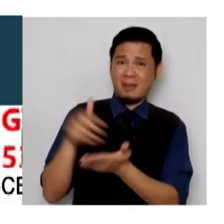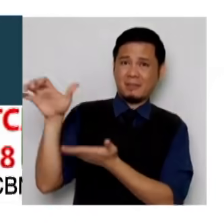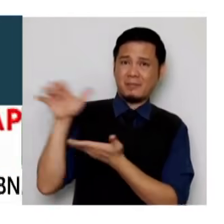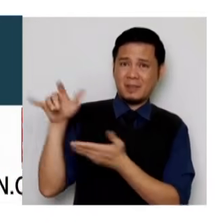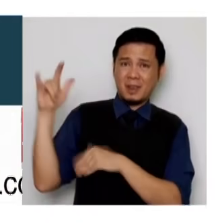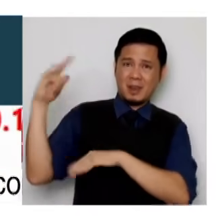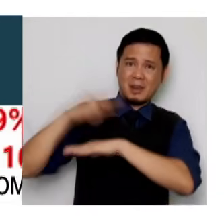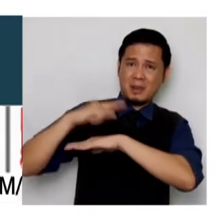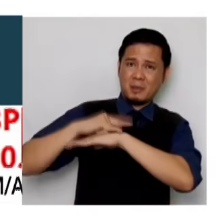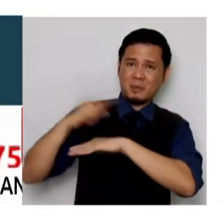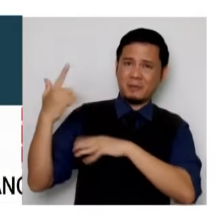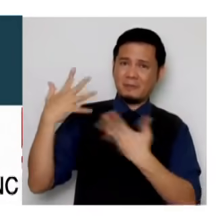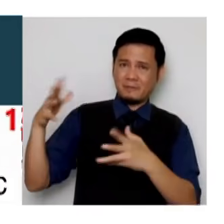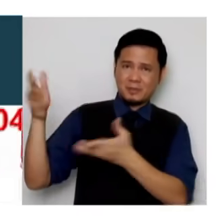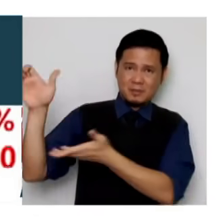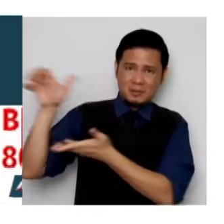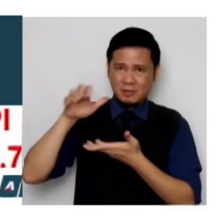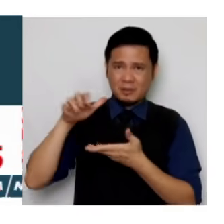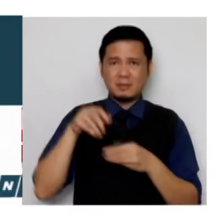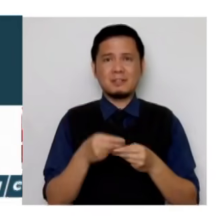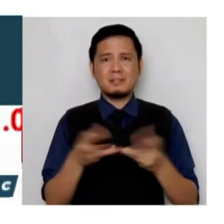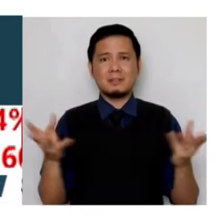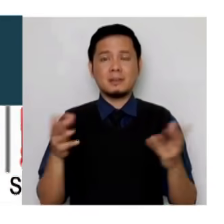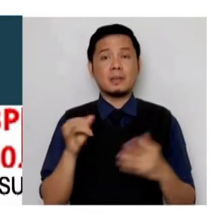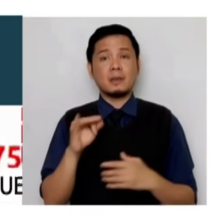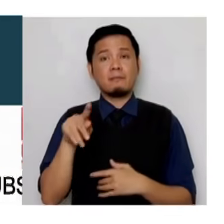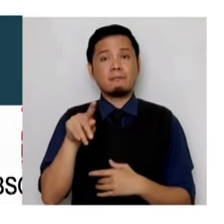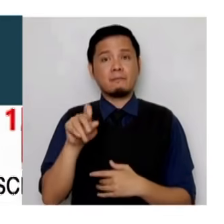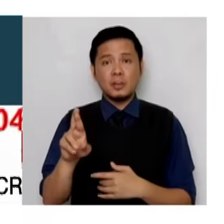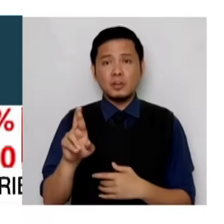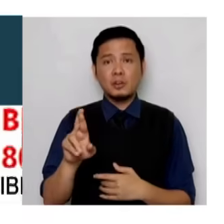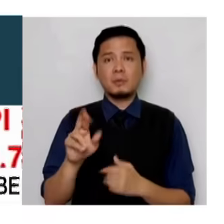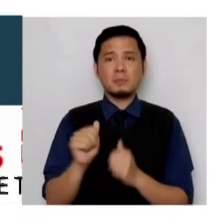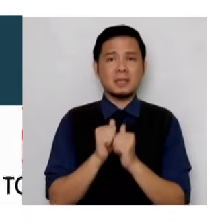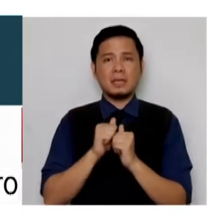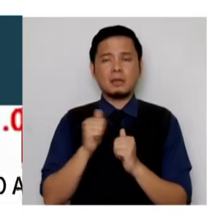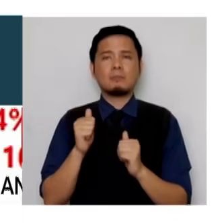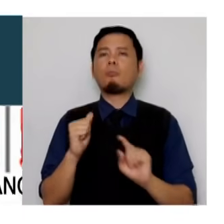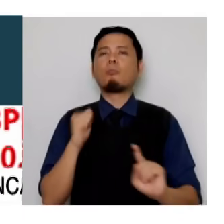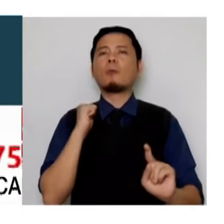nila, i-distribute yan. So kung gusto talaga ng Pfizer, hindi magpapabakuna yan.